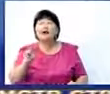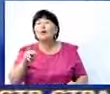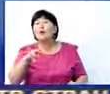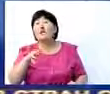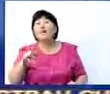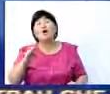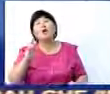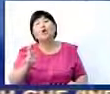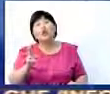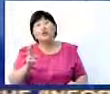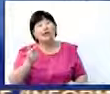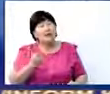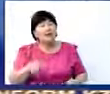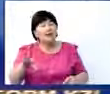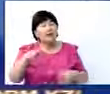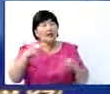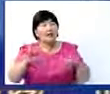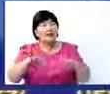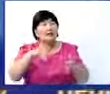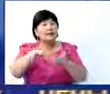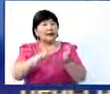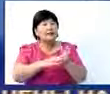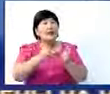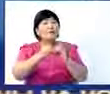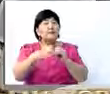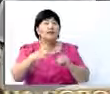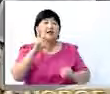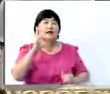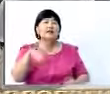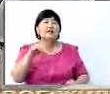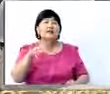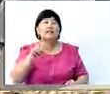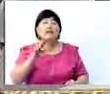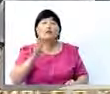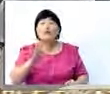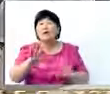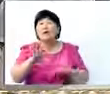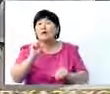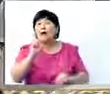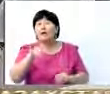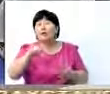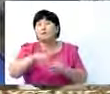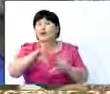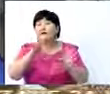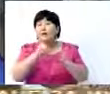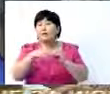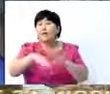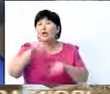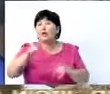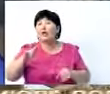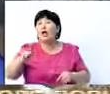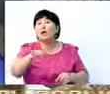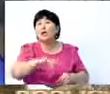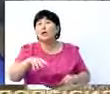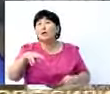и Кугалы. На эти 7 вакансий было зарегистрировано 15 кандидатов. В выборах акимов в сел приняли участие все 15 депутатов